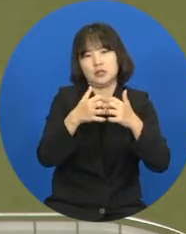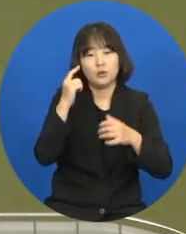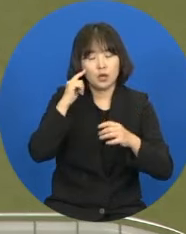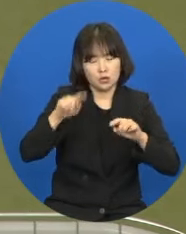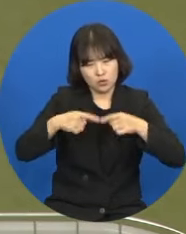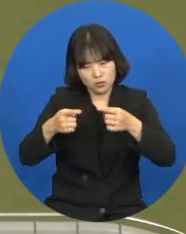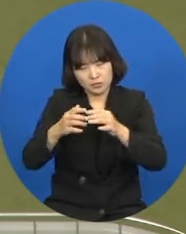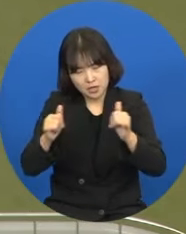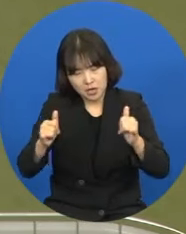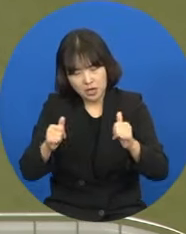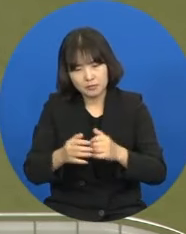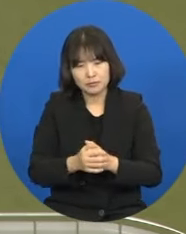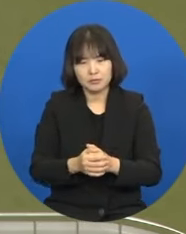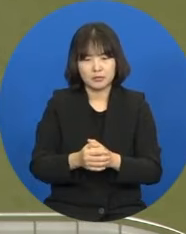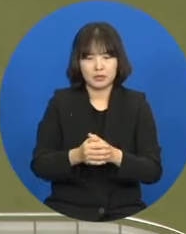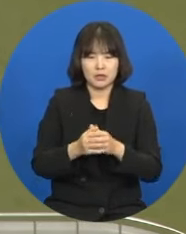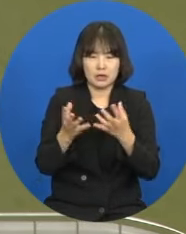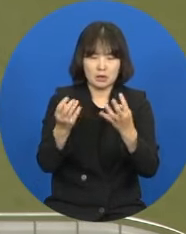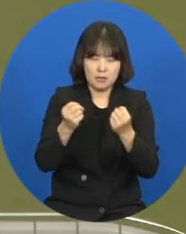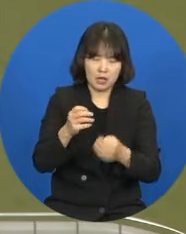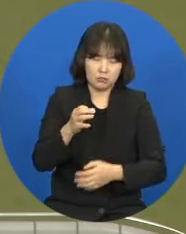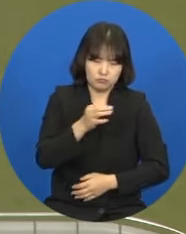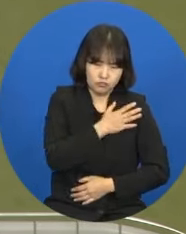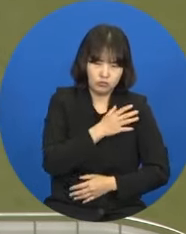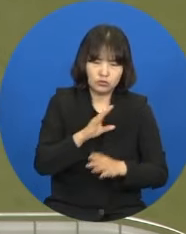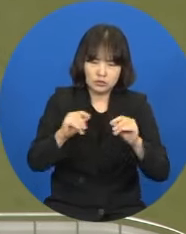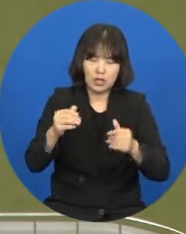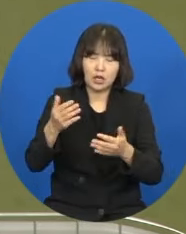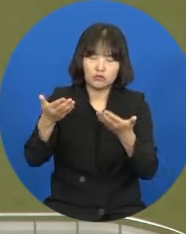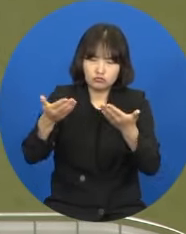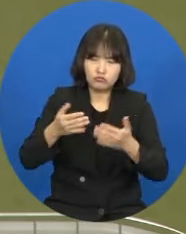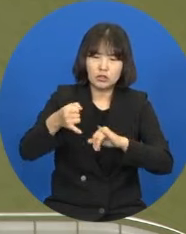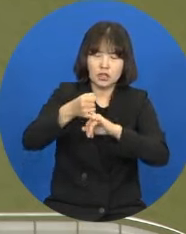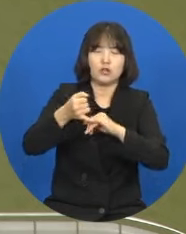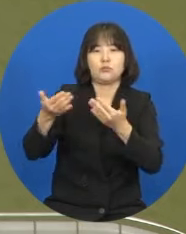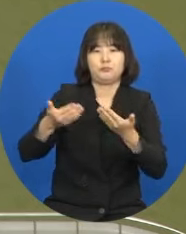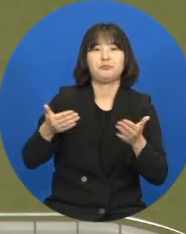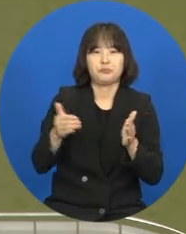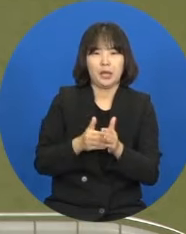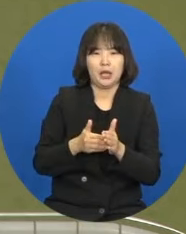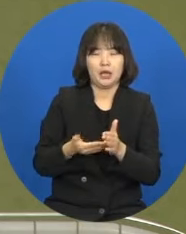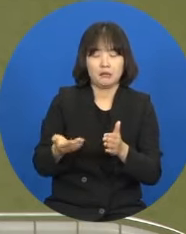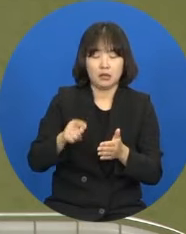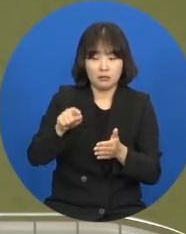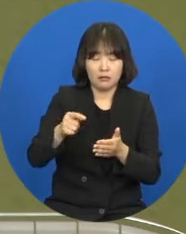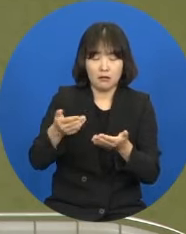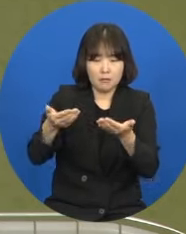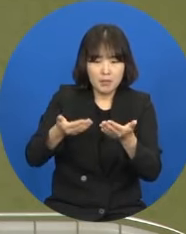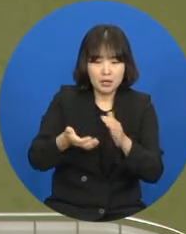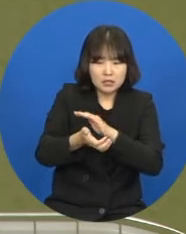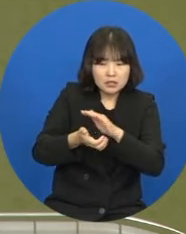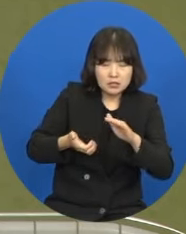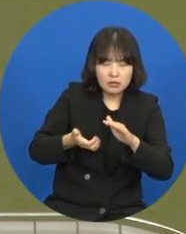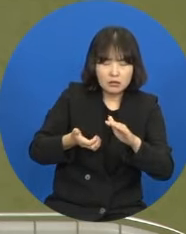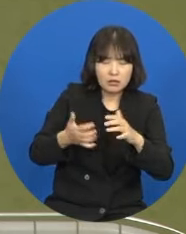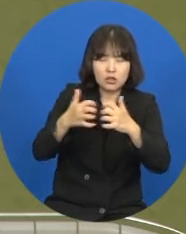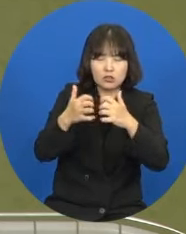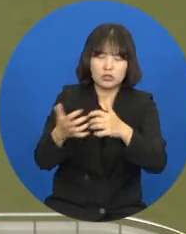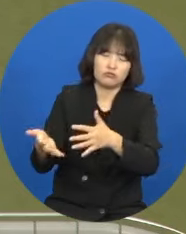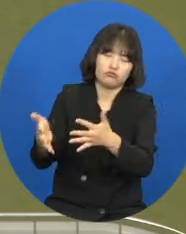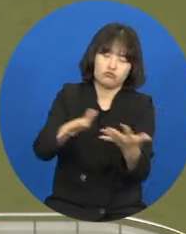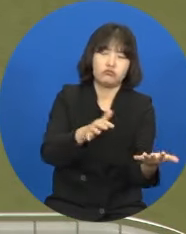자들에게는 수많은 부와 땅을 주겠다라고 그러나 그걸 얻기도 전에 다 그 전쟁에서 죽고